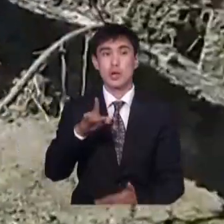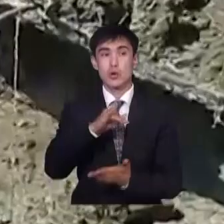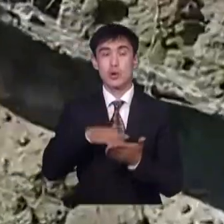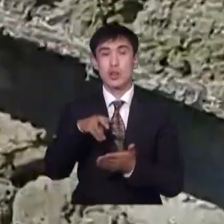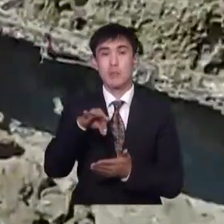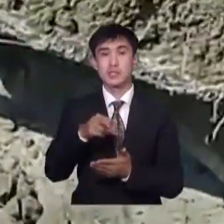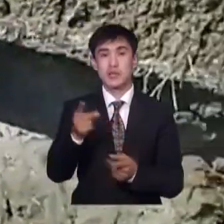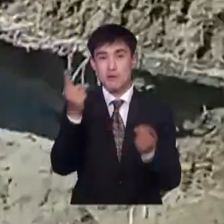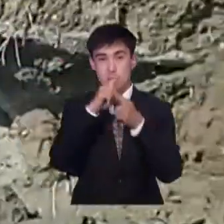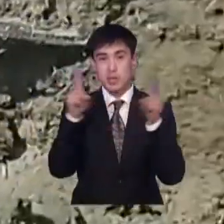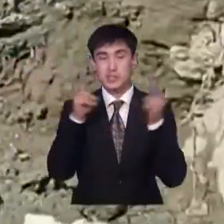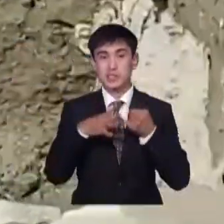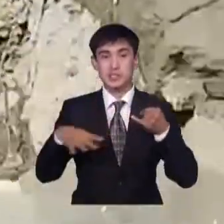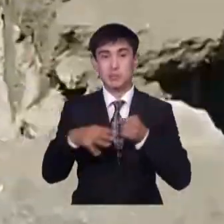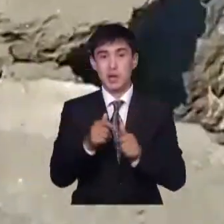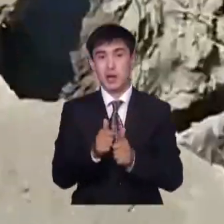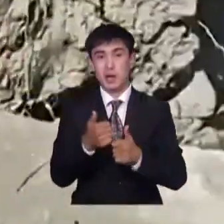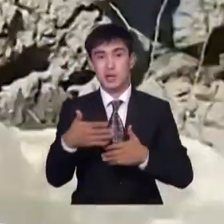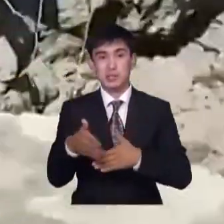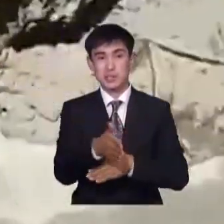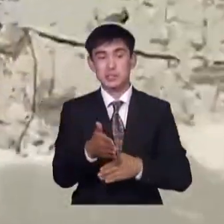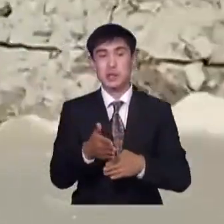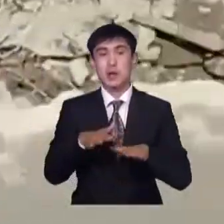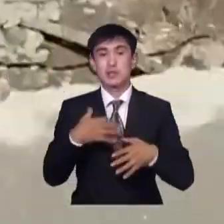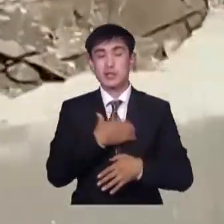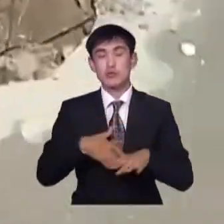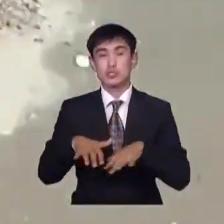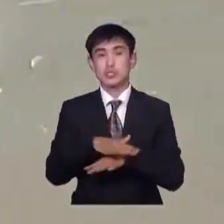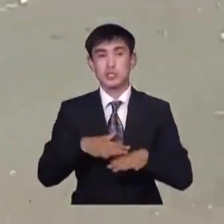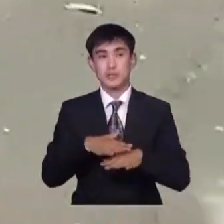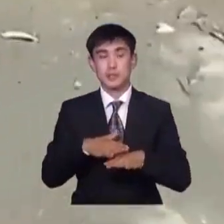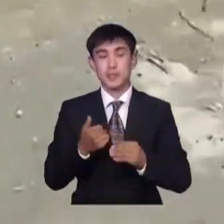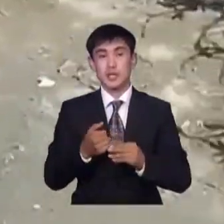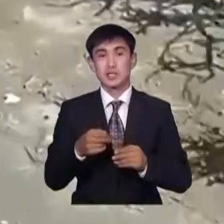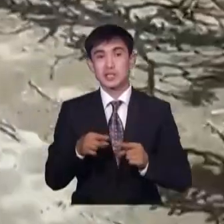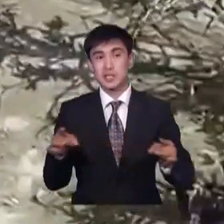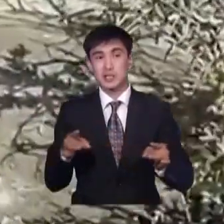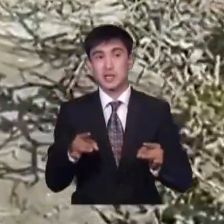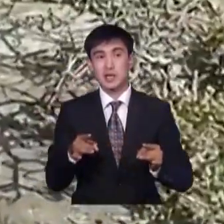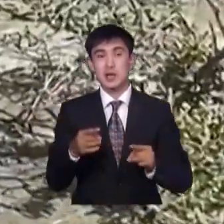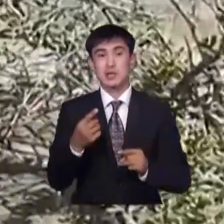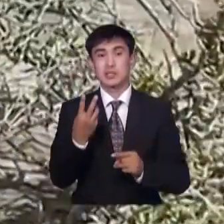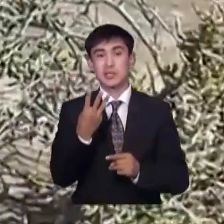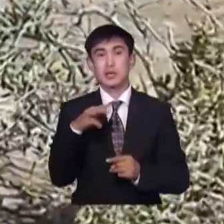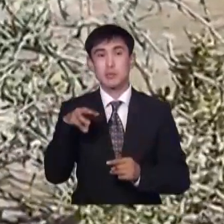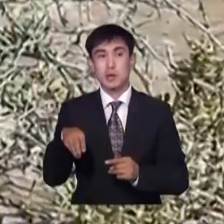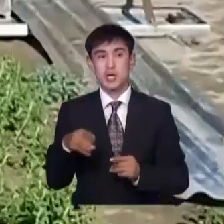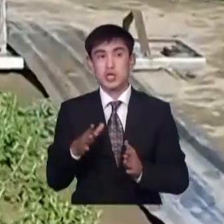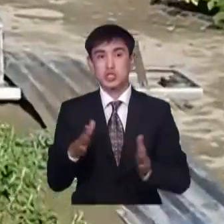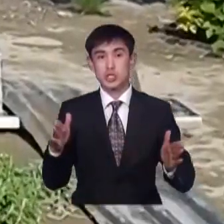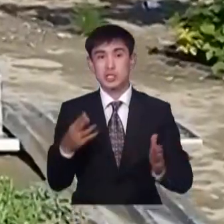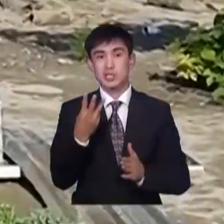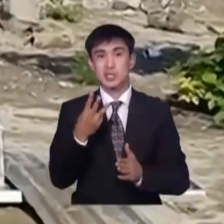Тамаулипас, в Мексике. Земля разверзлась, что очень тревожит местных жителей. Длина трещины составляет уже не менее 3 километров. Ширина